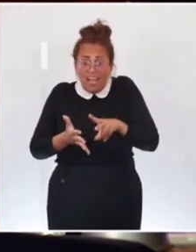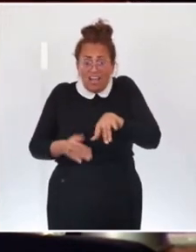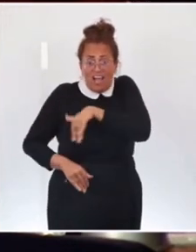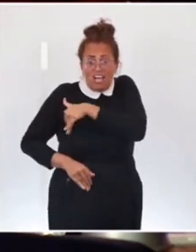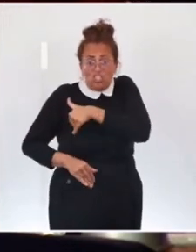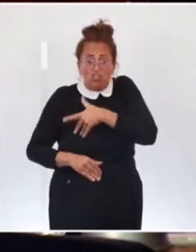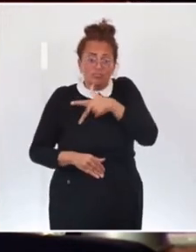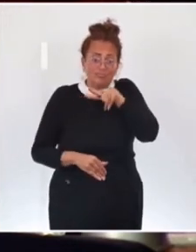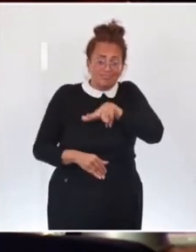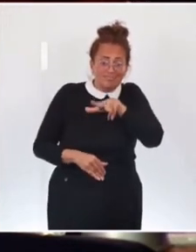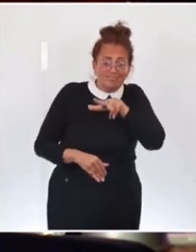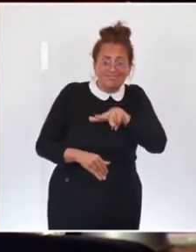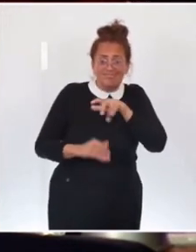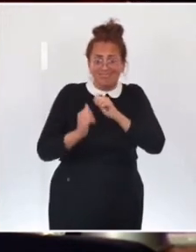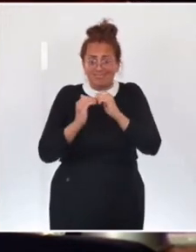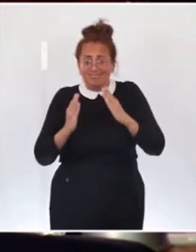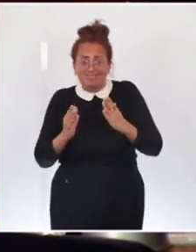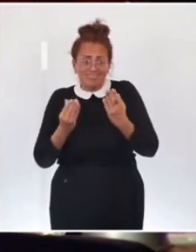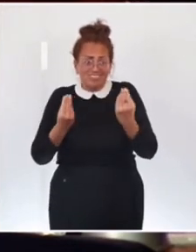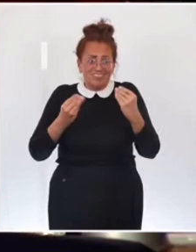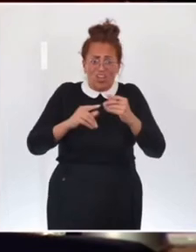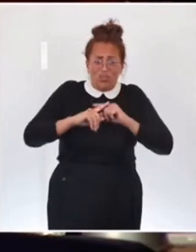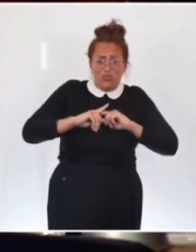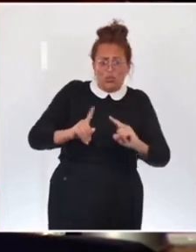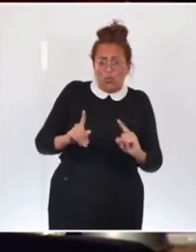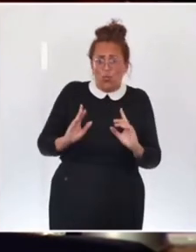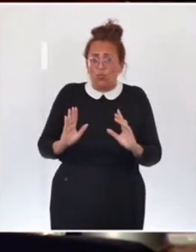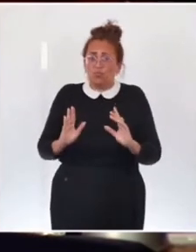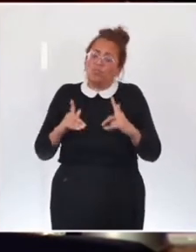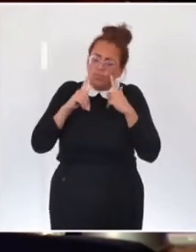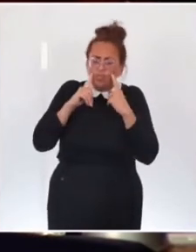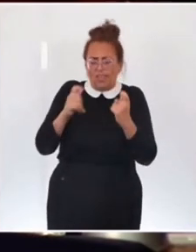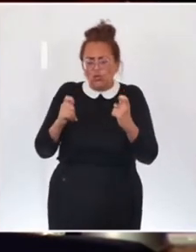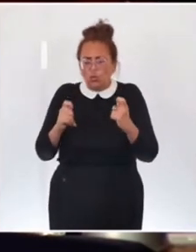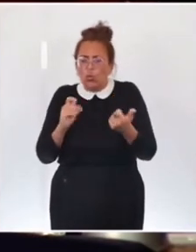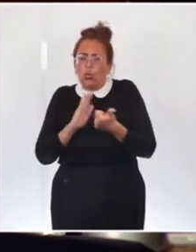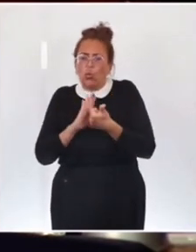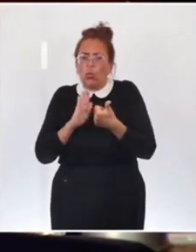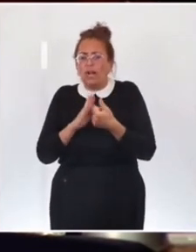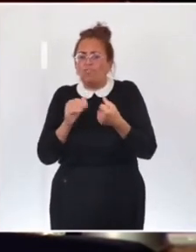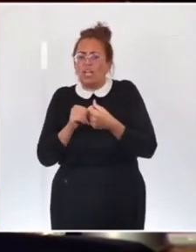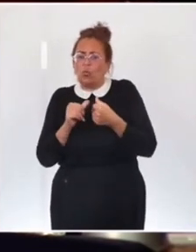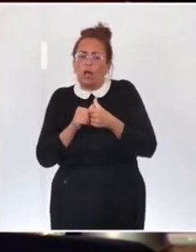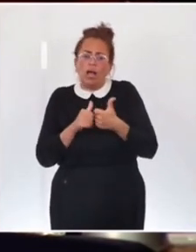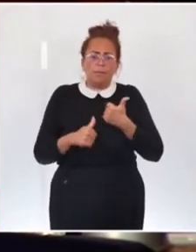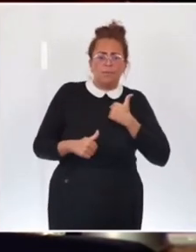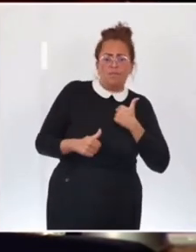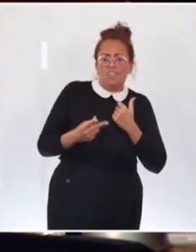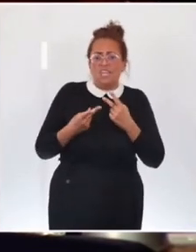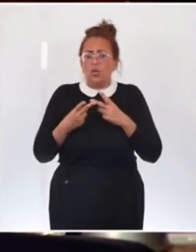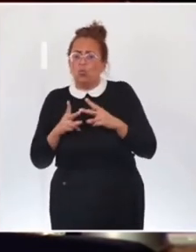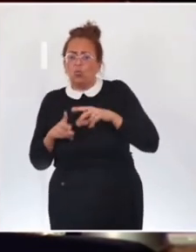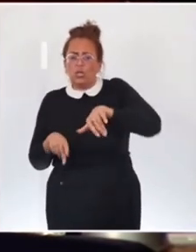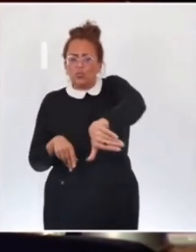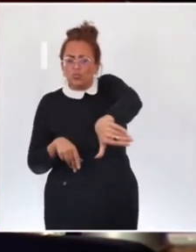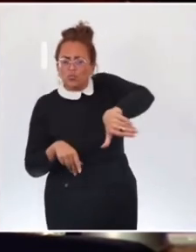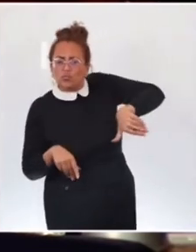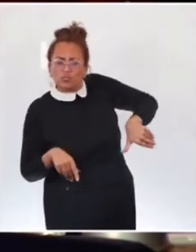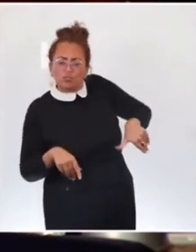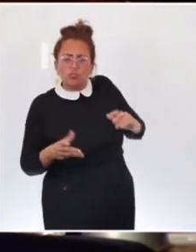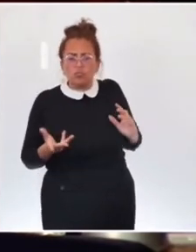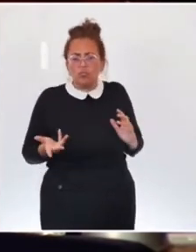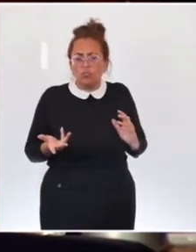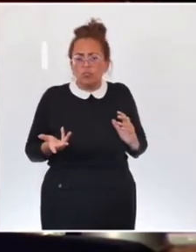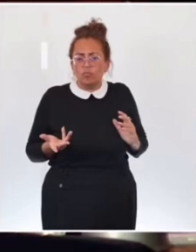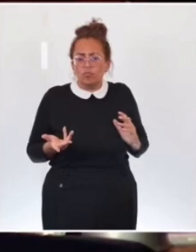locale. Donc je crois qu'il faut faire attention avec ces notions de préemption et de substitution au marché privé. On a là un propriétaire qui a un